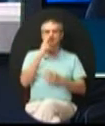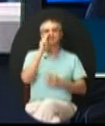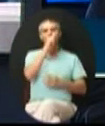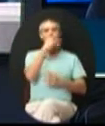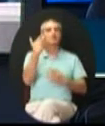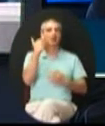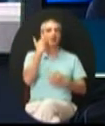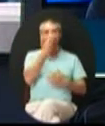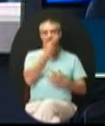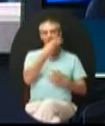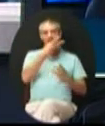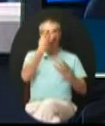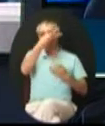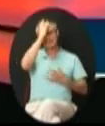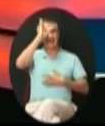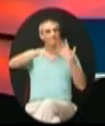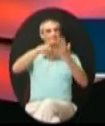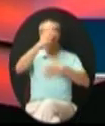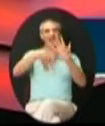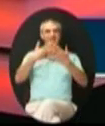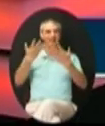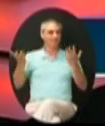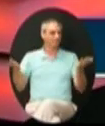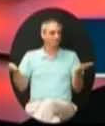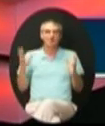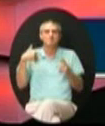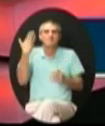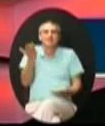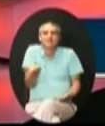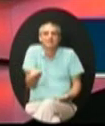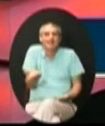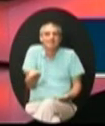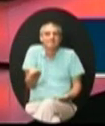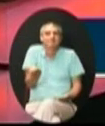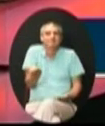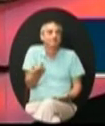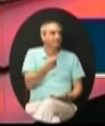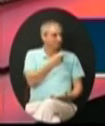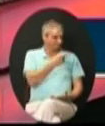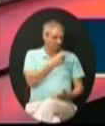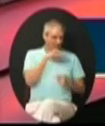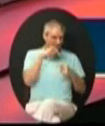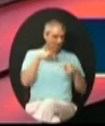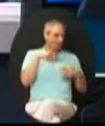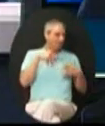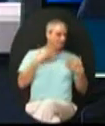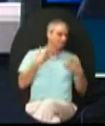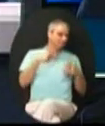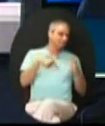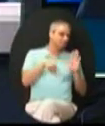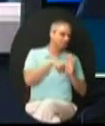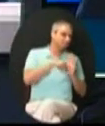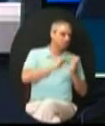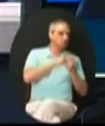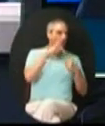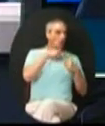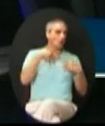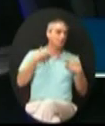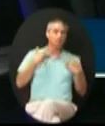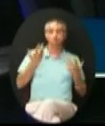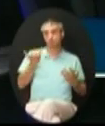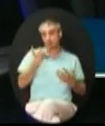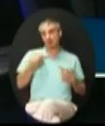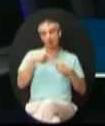לאמריקה, לטרמפיאדה. שוב. וואו, מה יהיה, תגיד לי? תגיד, אתה פסימיסט או אופטימיסט?